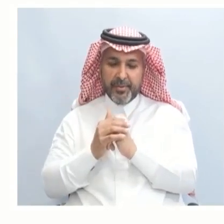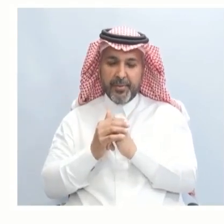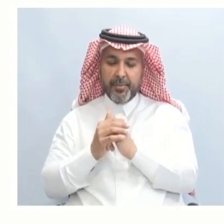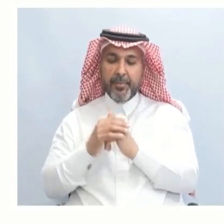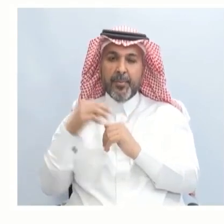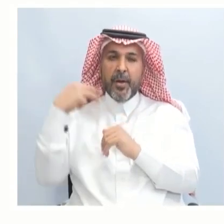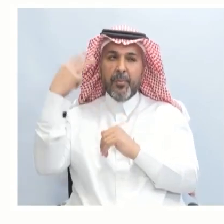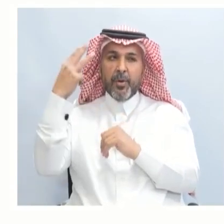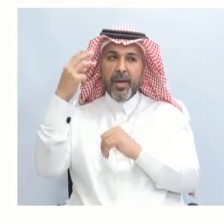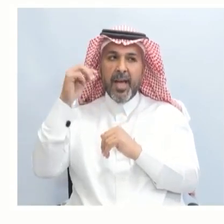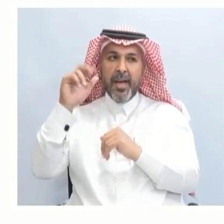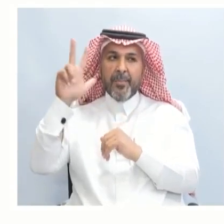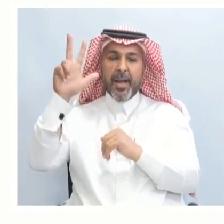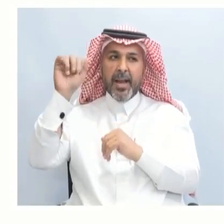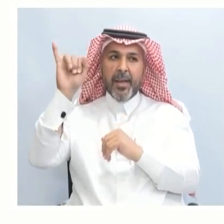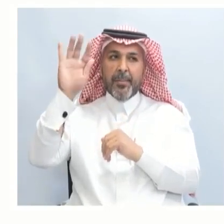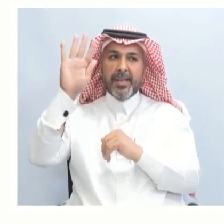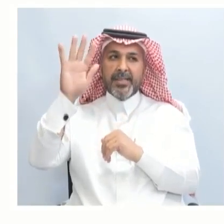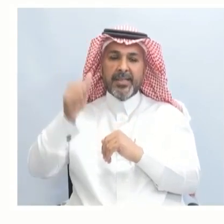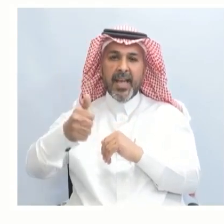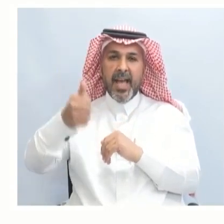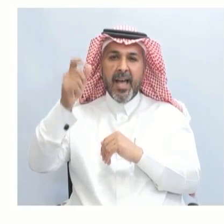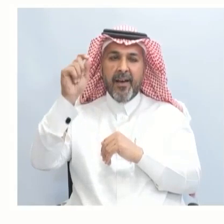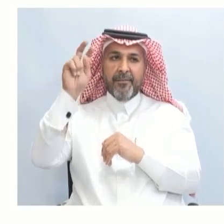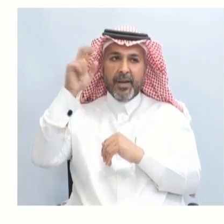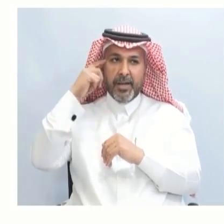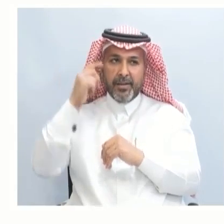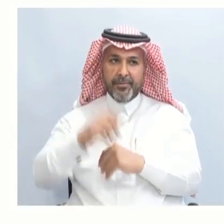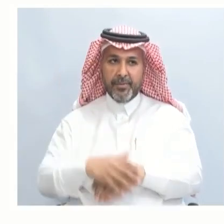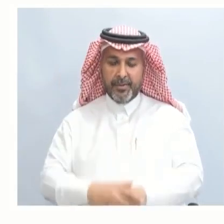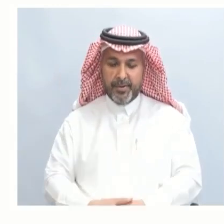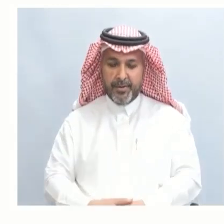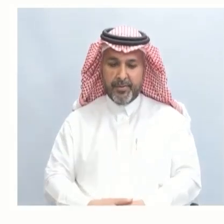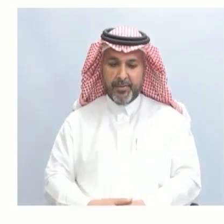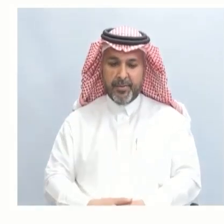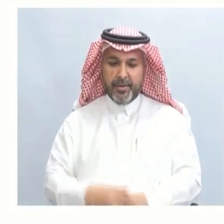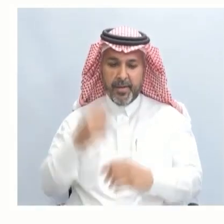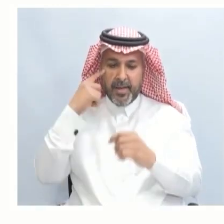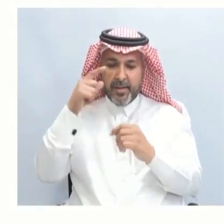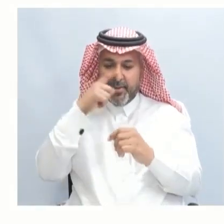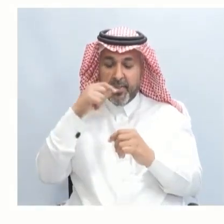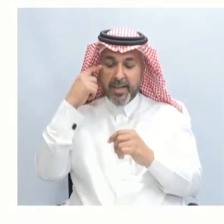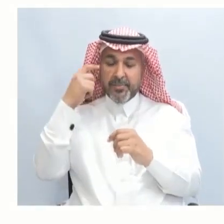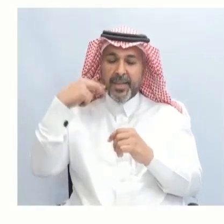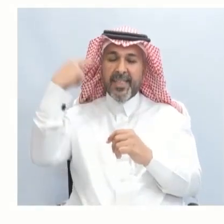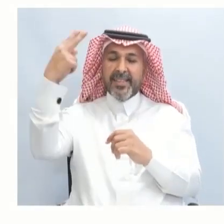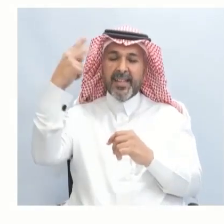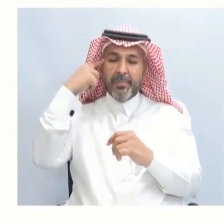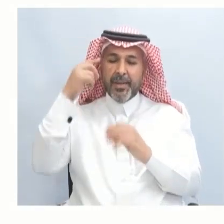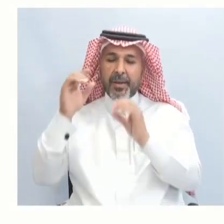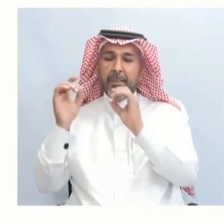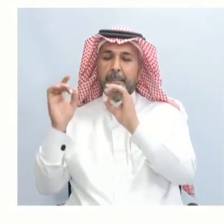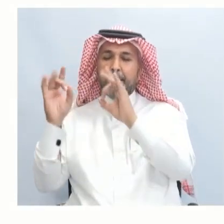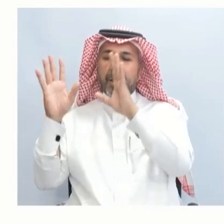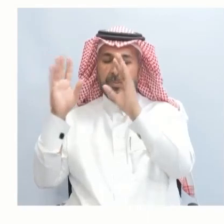لو لو قمت بالتربيع هنا يذهب التربيع مع الجذر وهنا يكون لدي تربيع فبالتالي ماذا